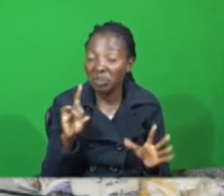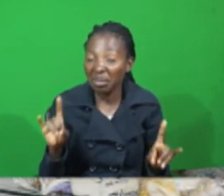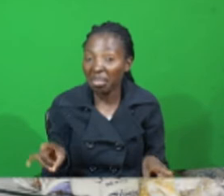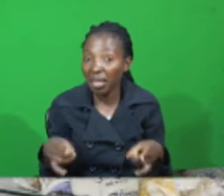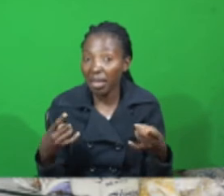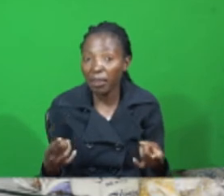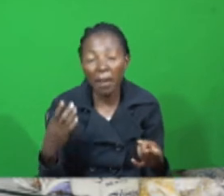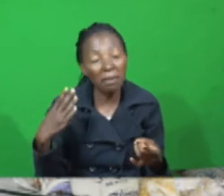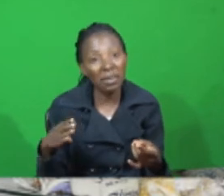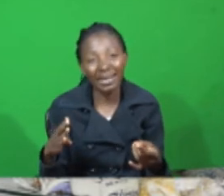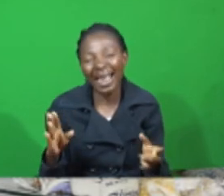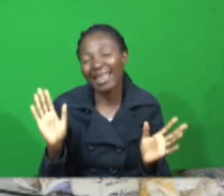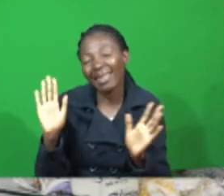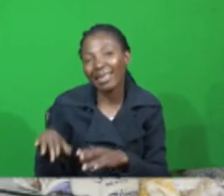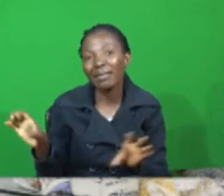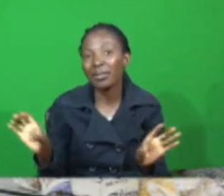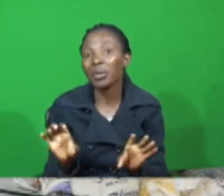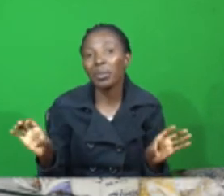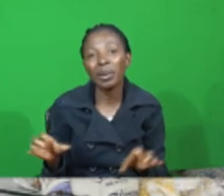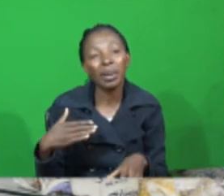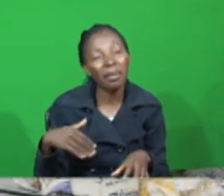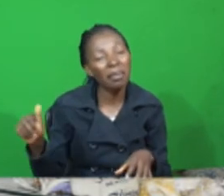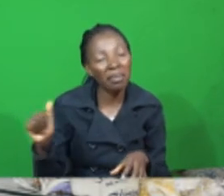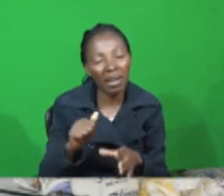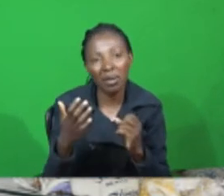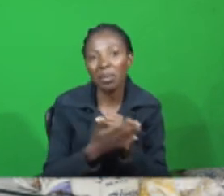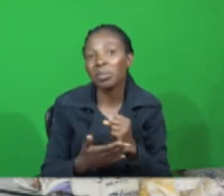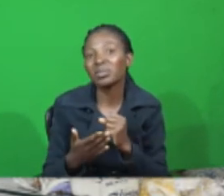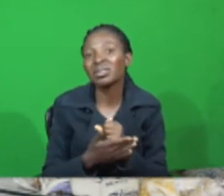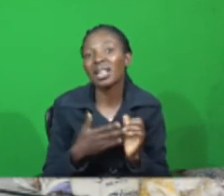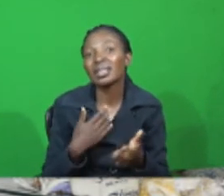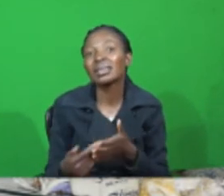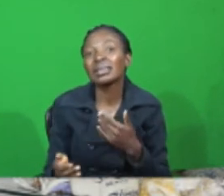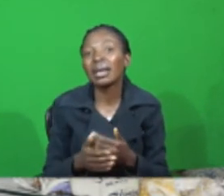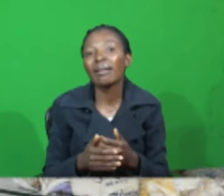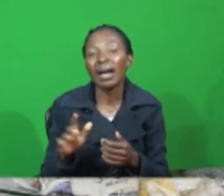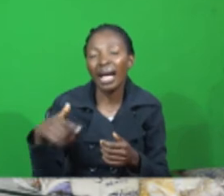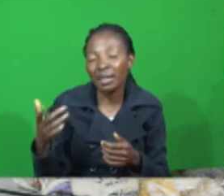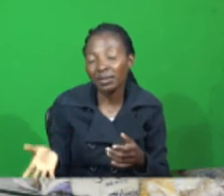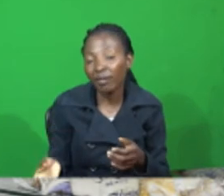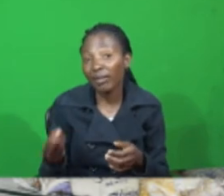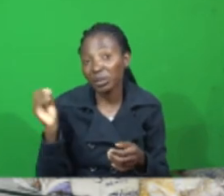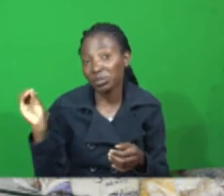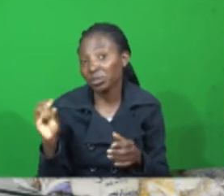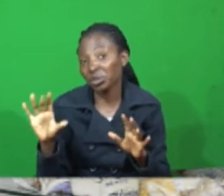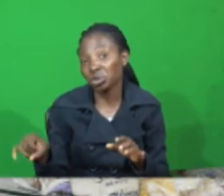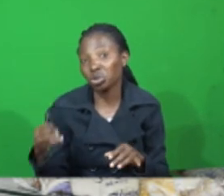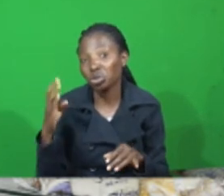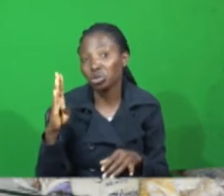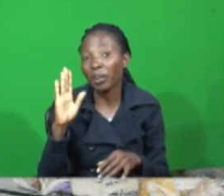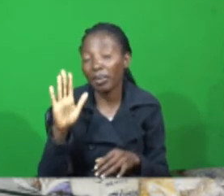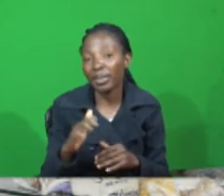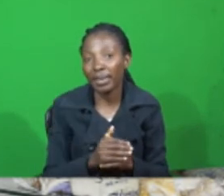kuti zviri nani kuti basa racho ripere wodzokera ako kumusha kusvika wawana kumwe unogona kutsvaga